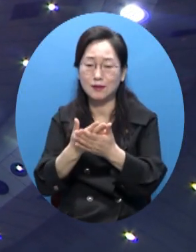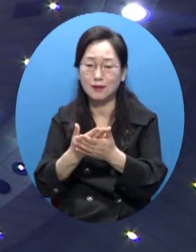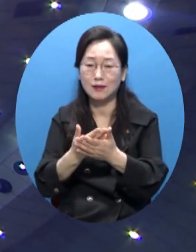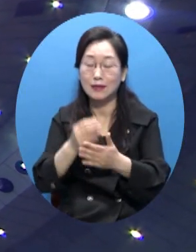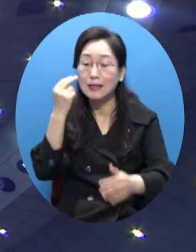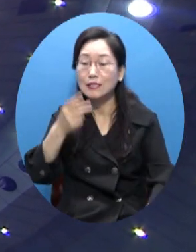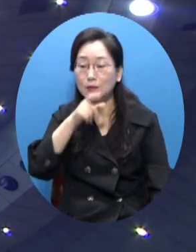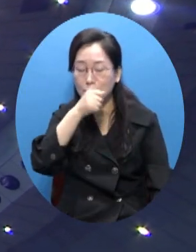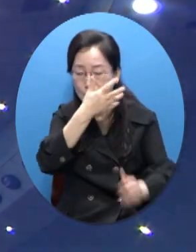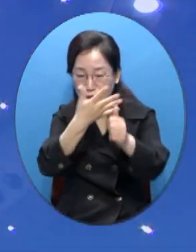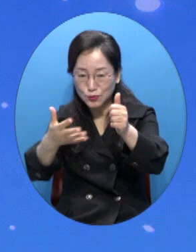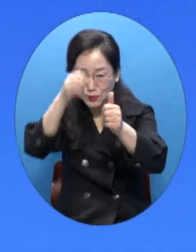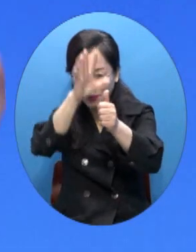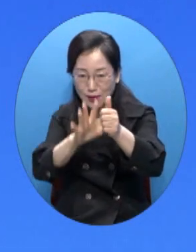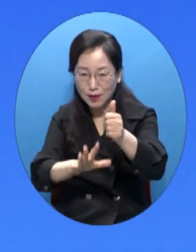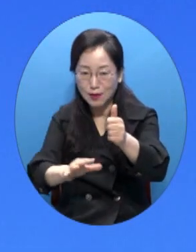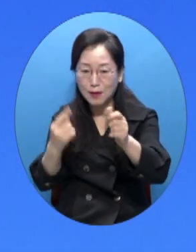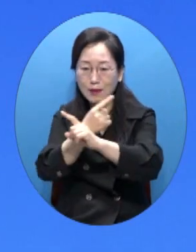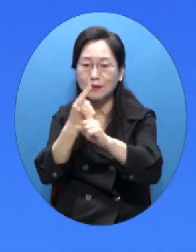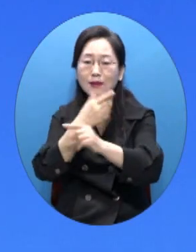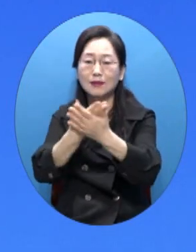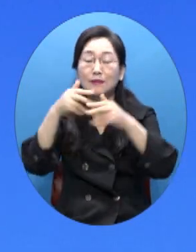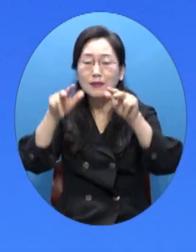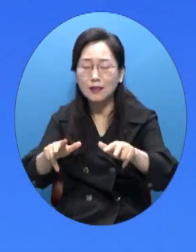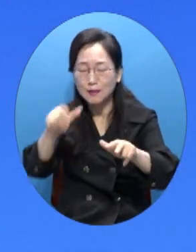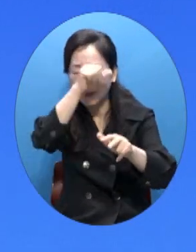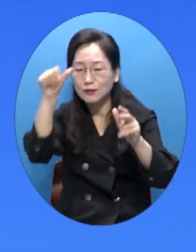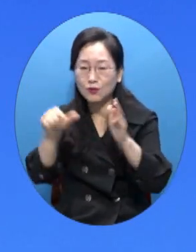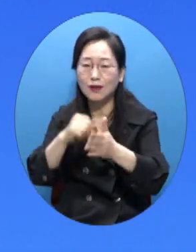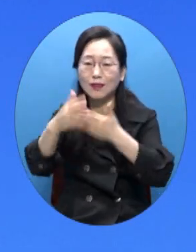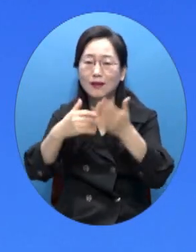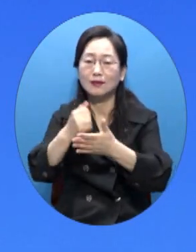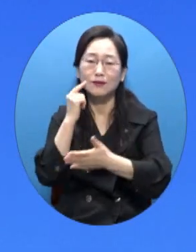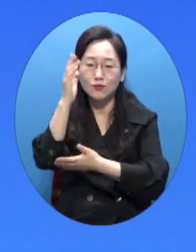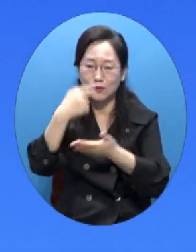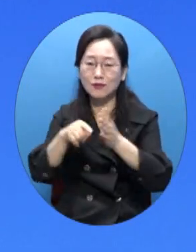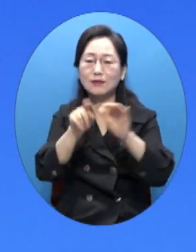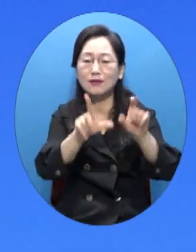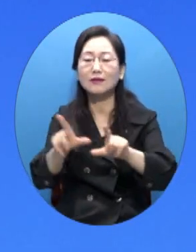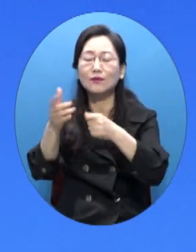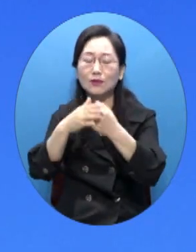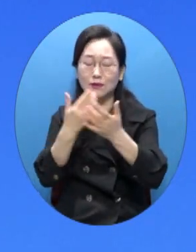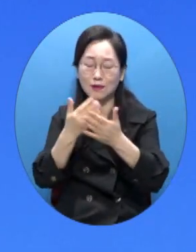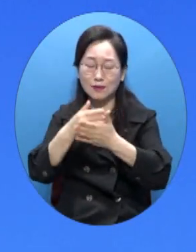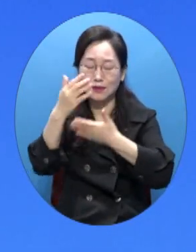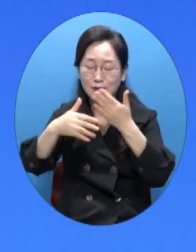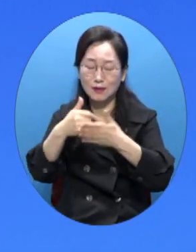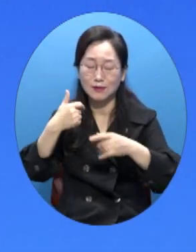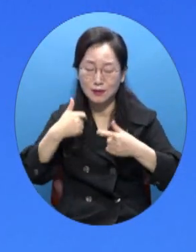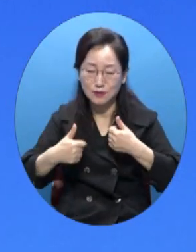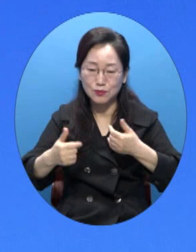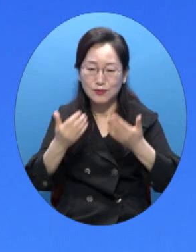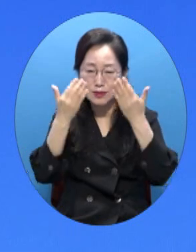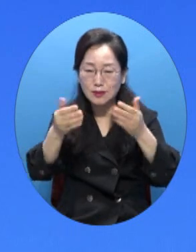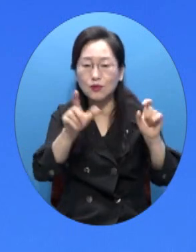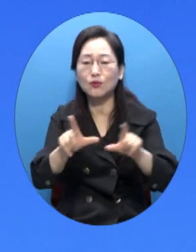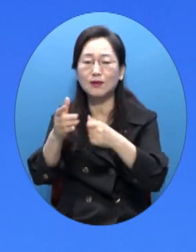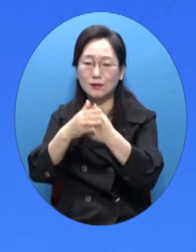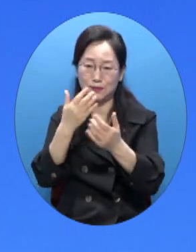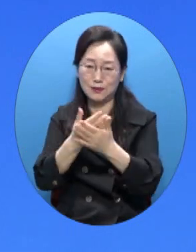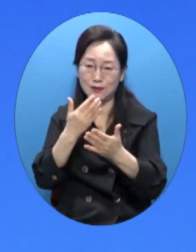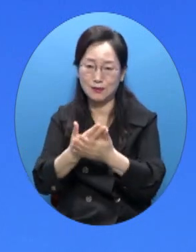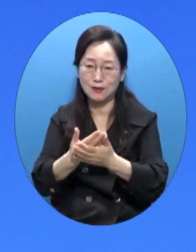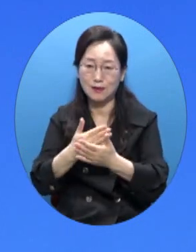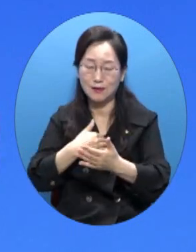성매의 생수가 흘러 우리를 변화시켜 주시고 이제 남은 여생 하나님 영광에 살게 하여 주옵소서. 하나님의 기쁘게 하는 삶을 살게 하여 주옵소서.